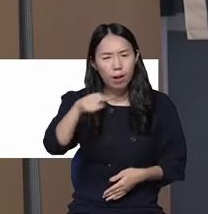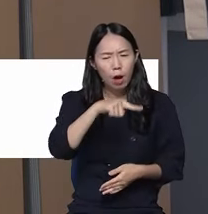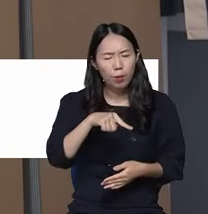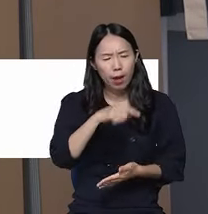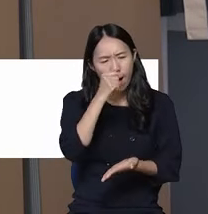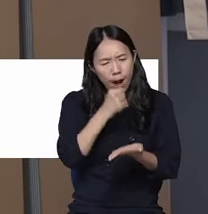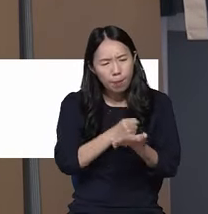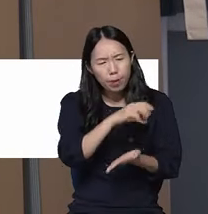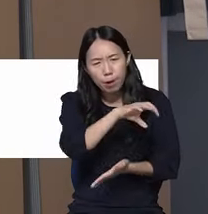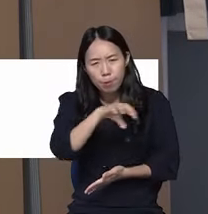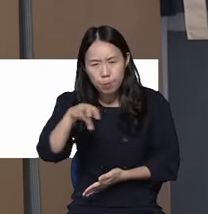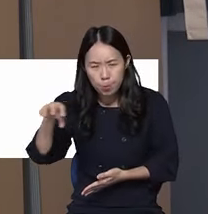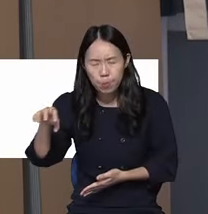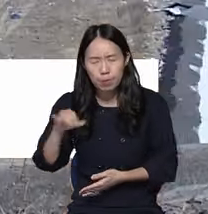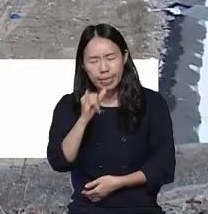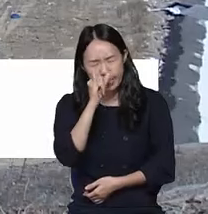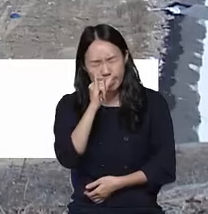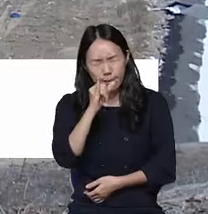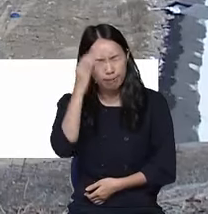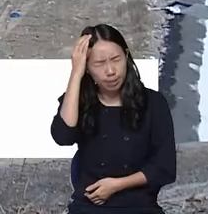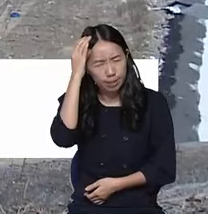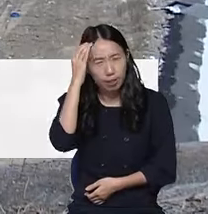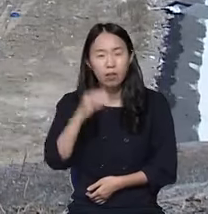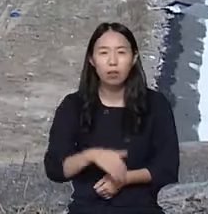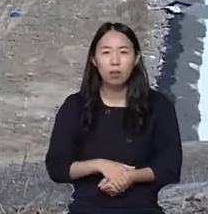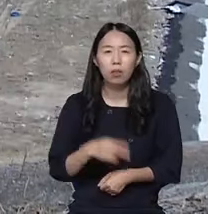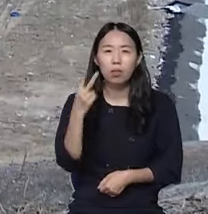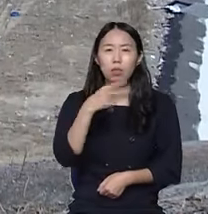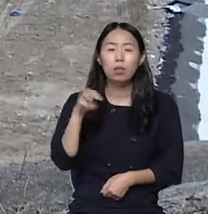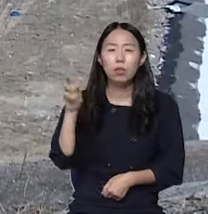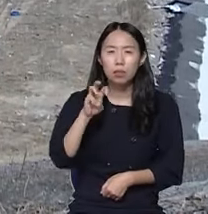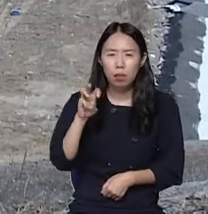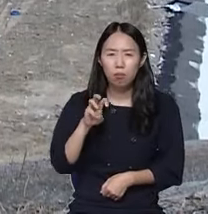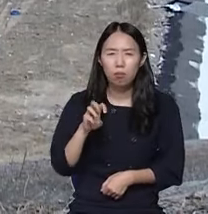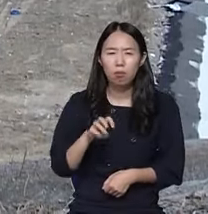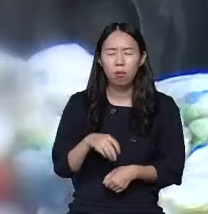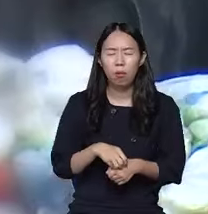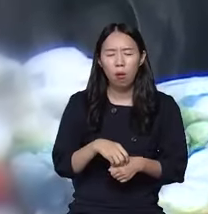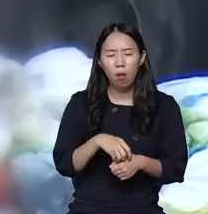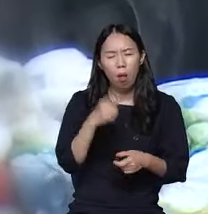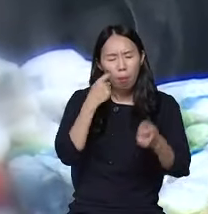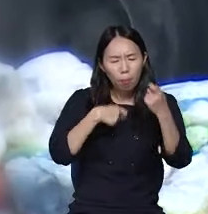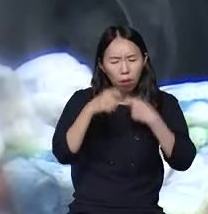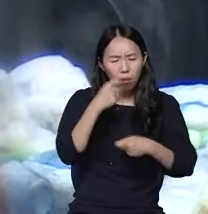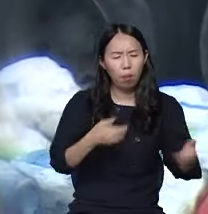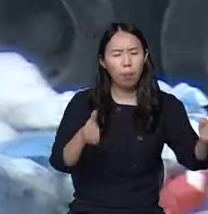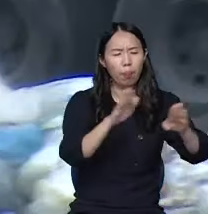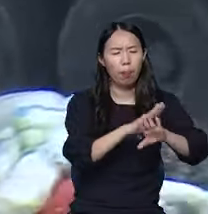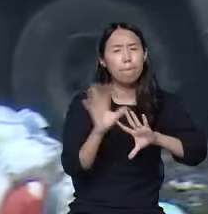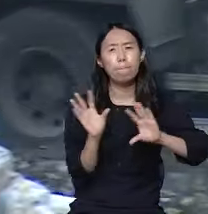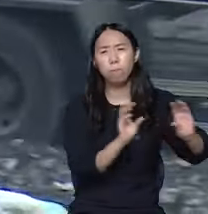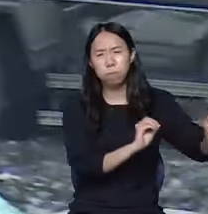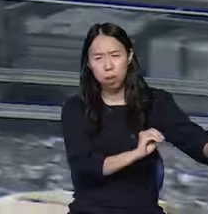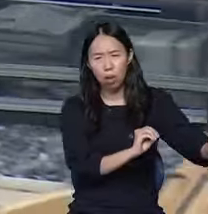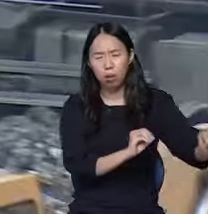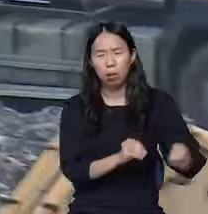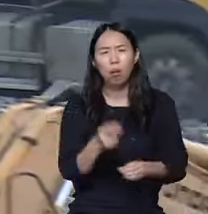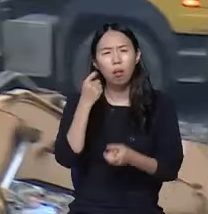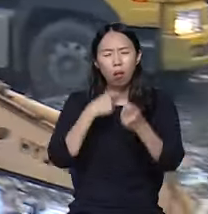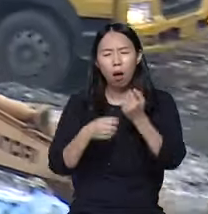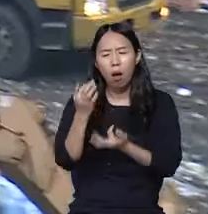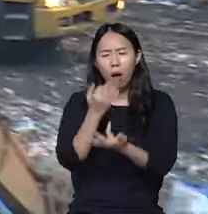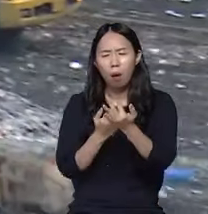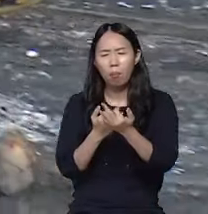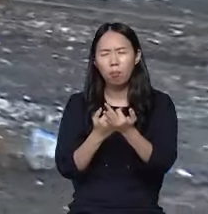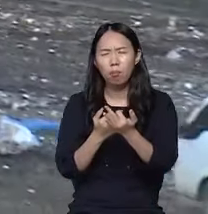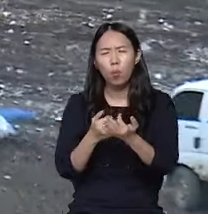적합한 후보지가 있을 것이라 이렇게 기대하고 있습니다. 2030년 생활 폐기물 직매립 금지를 앞두고 자원회수시설 입지